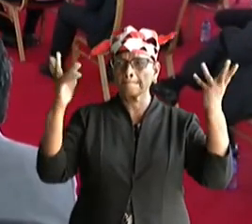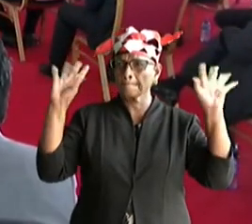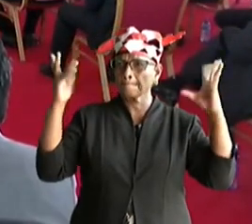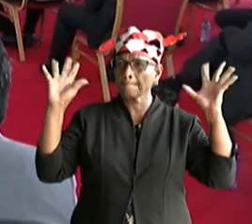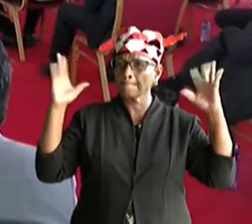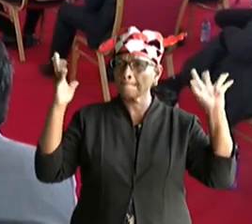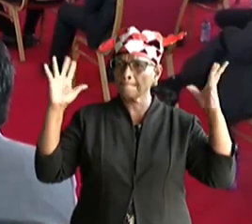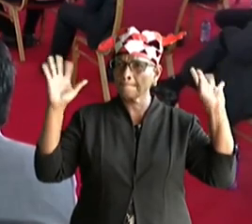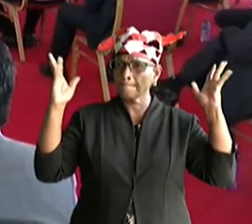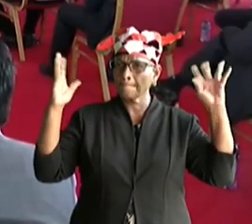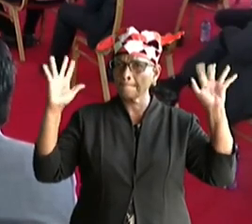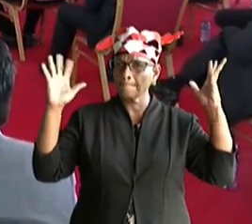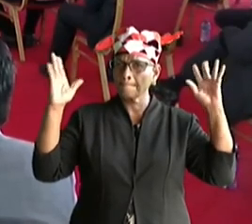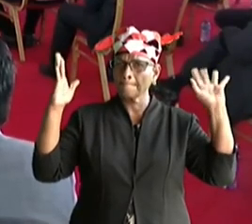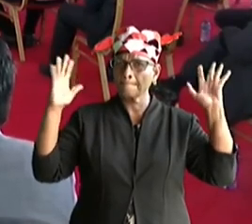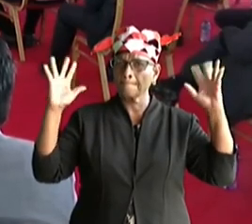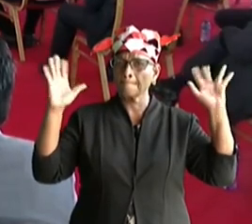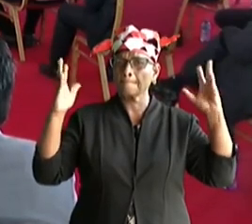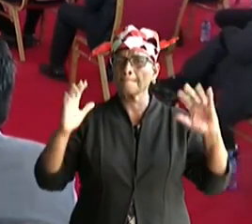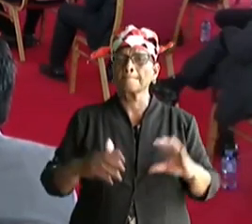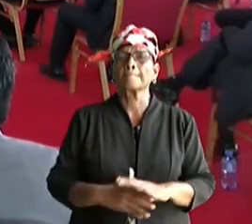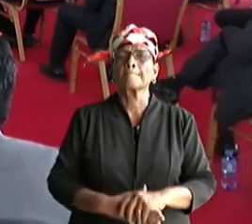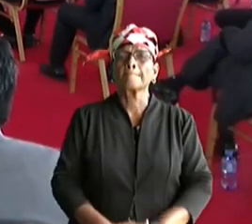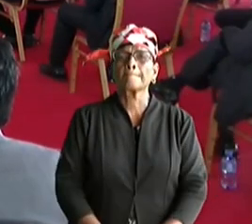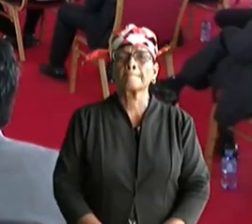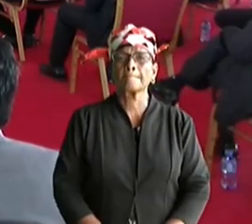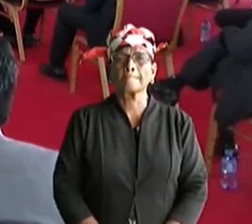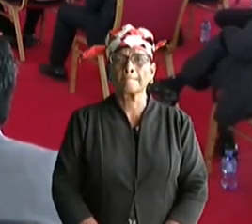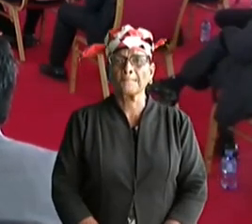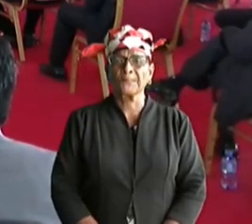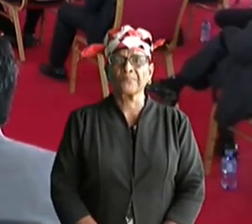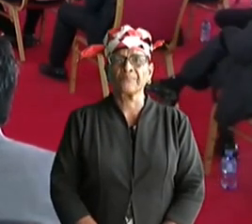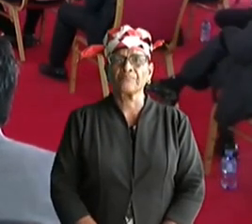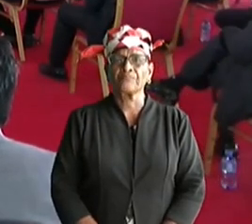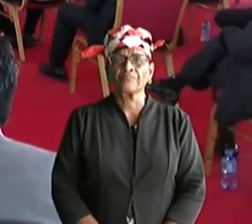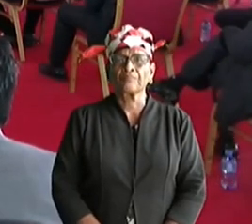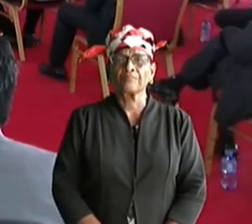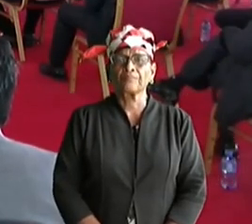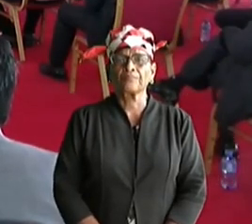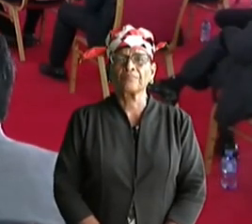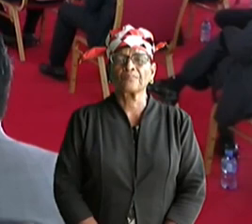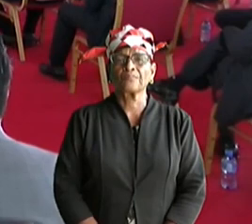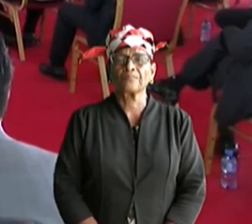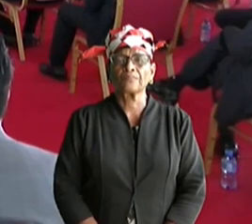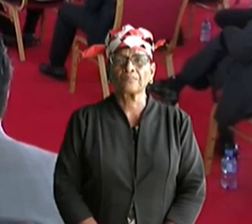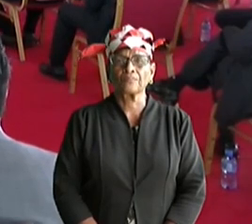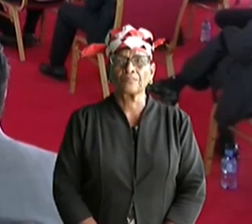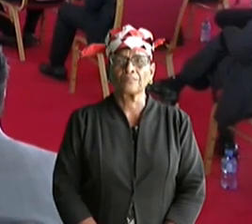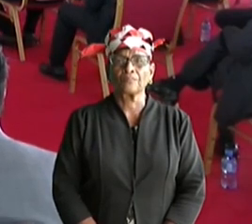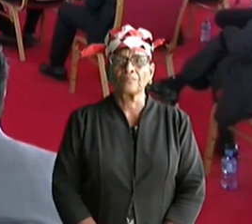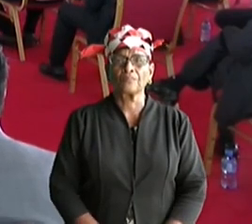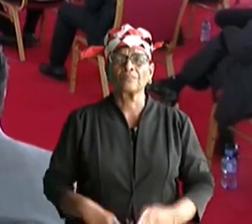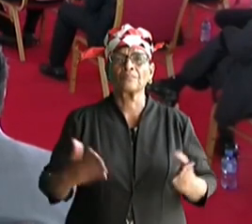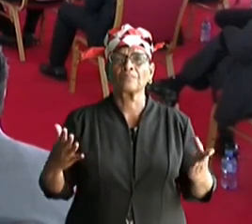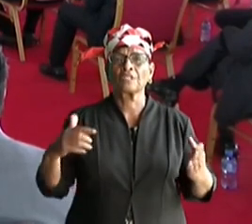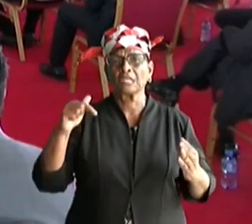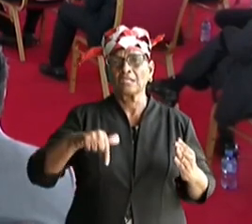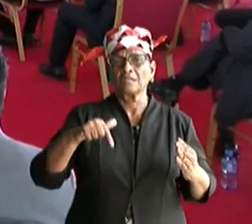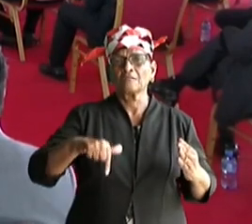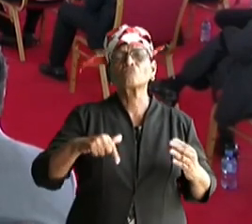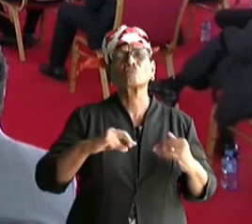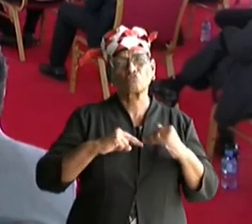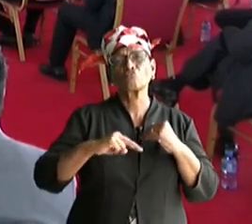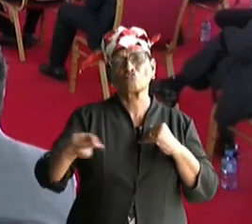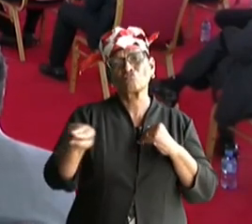My gratitude to you, Excellency, for your speech that emphasizes the good